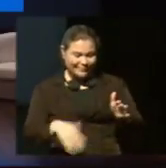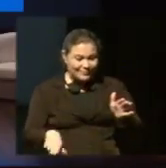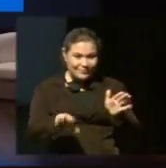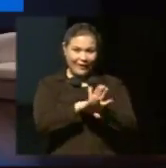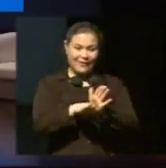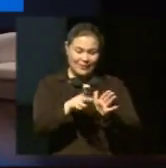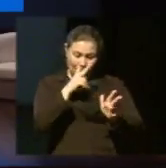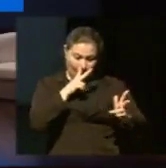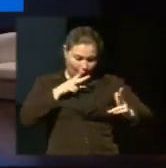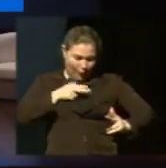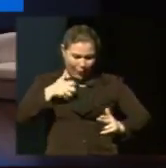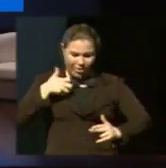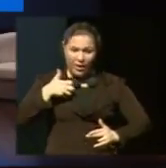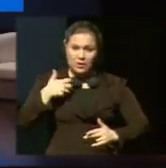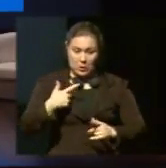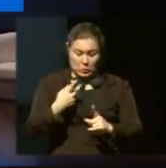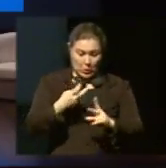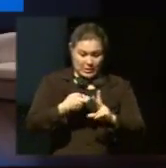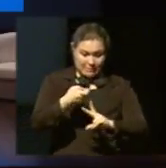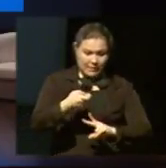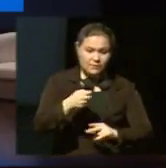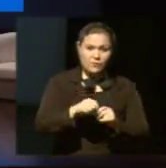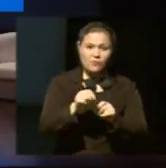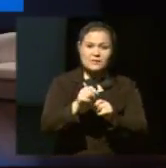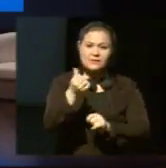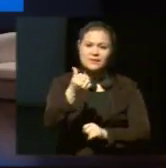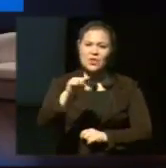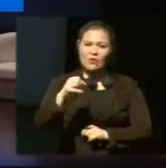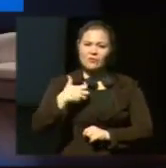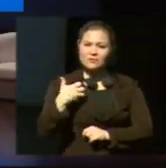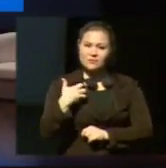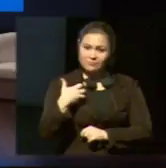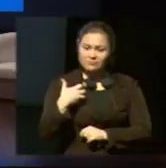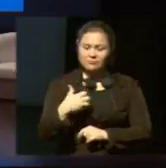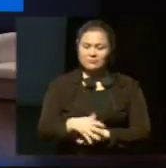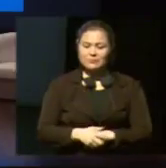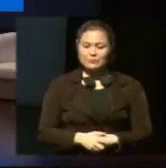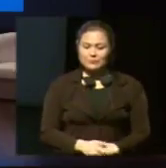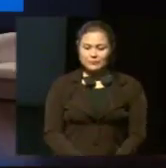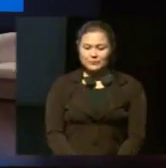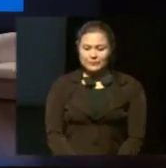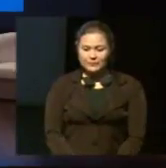erreicht haben. Eu daqui a 2 meses in faço 69 werde ich 69 Jahre alt. E